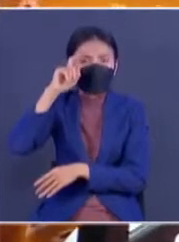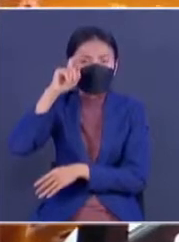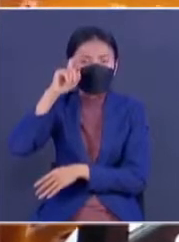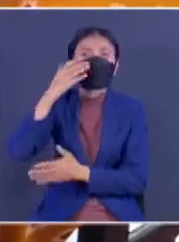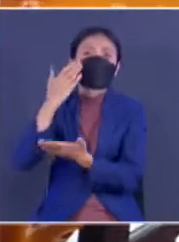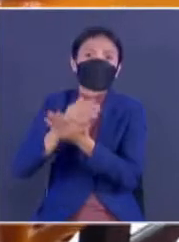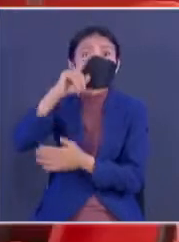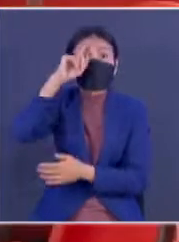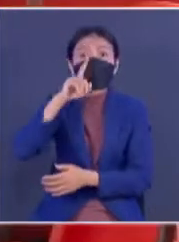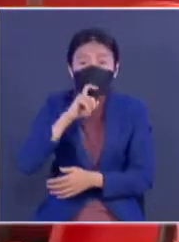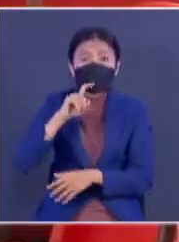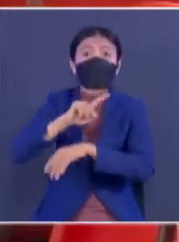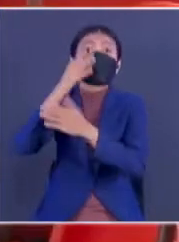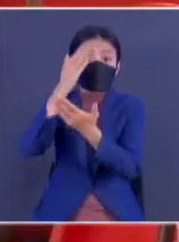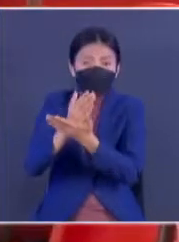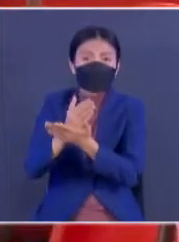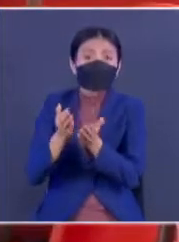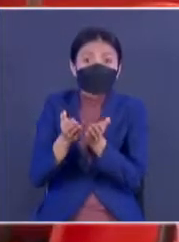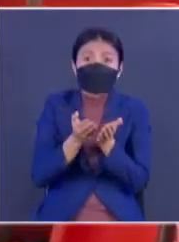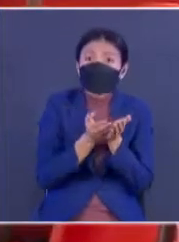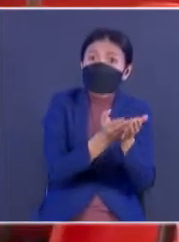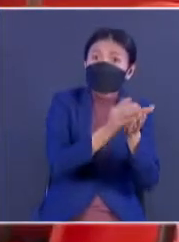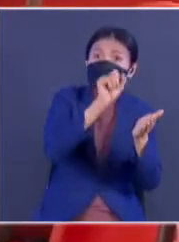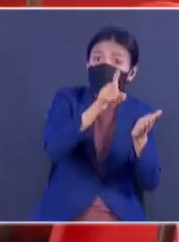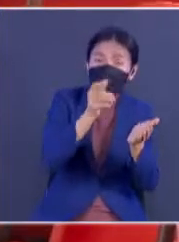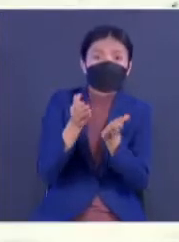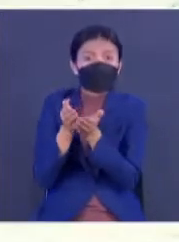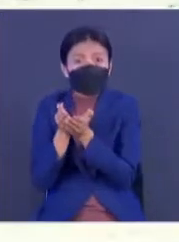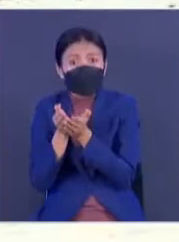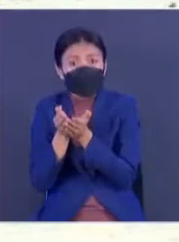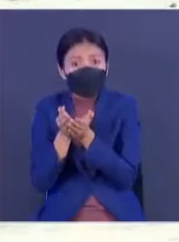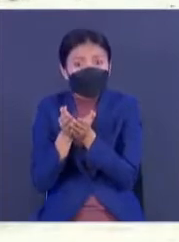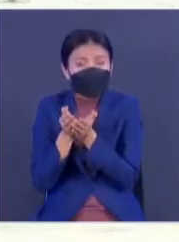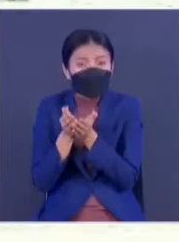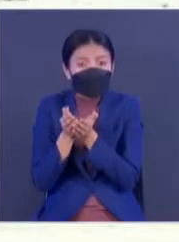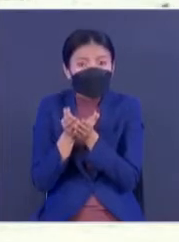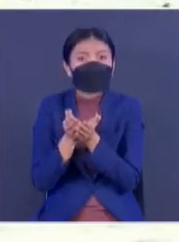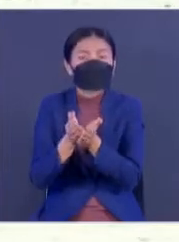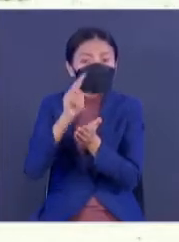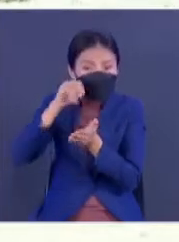ยุดนักขัตฤกษ์ทั้งเรือด่วนเจ้าพระยาและเรือแสนแสบลดให้บริการนะครับ ครับ